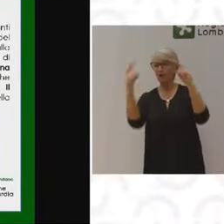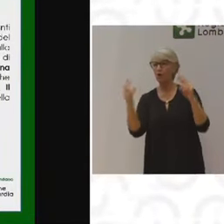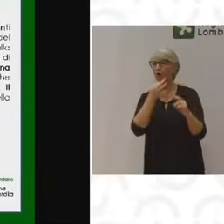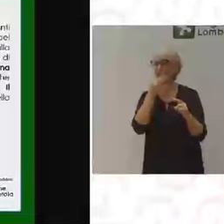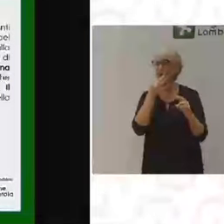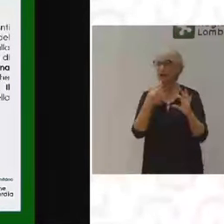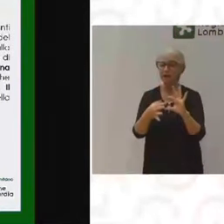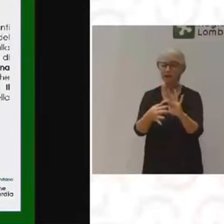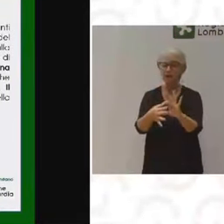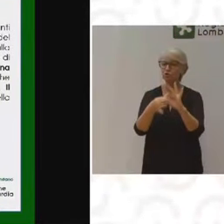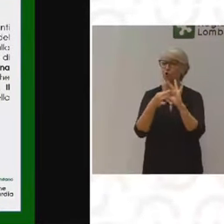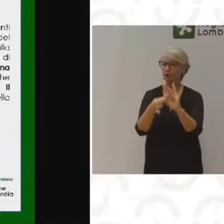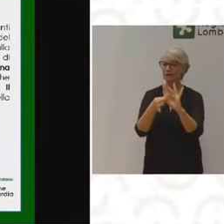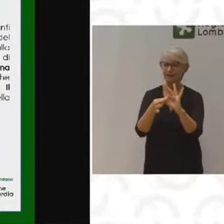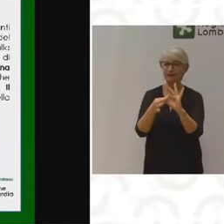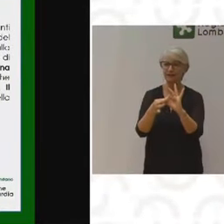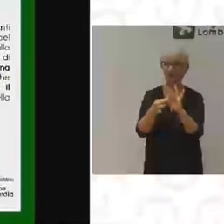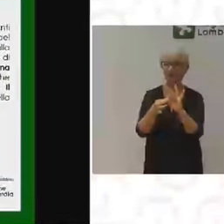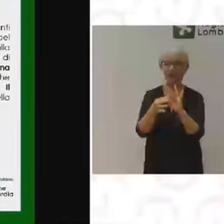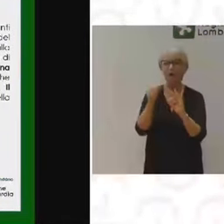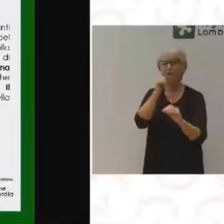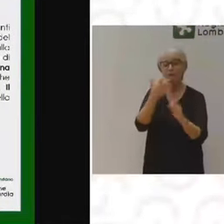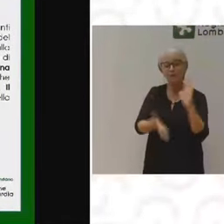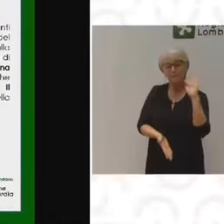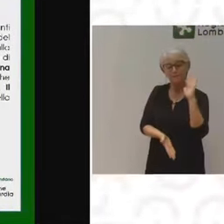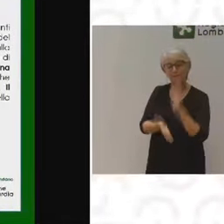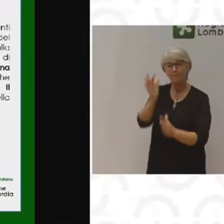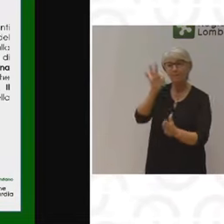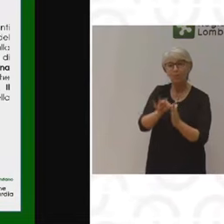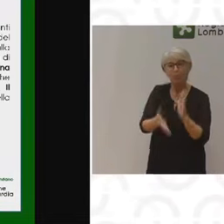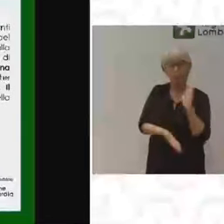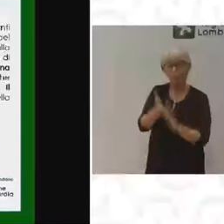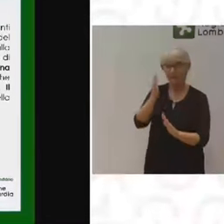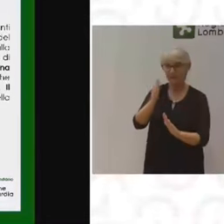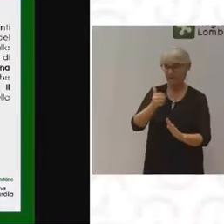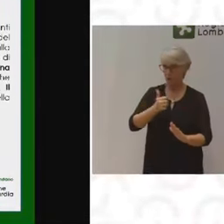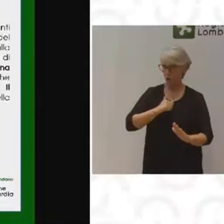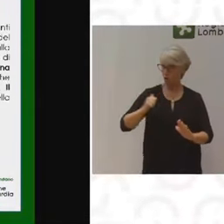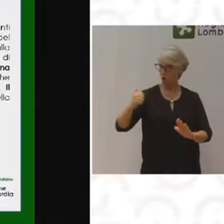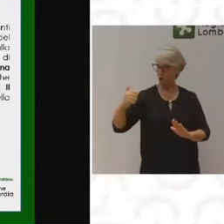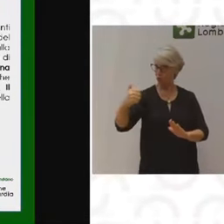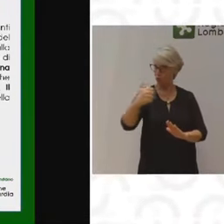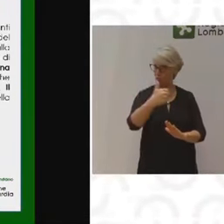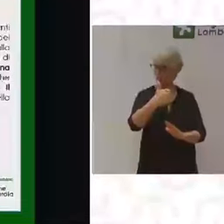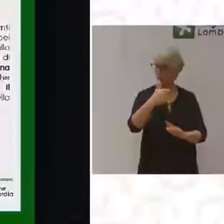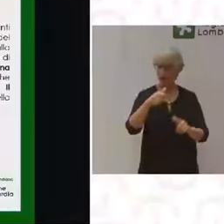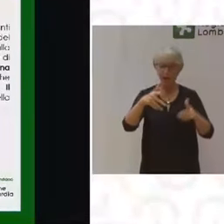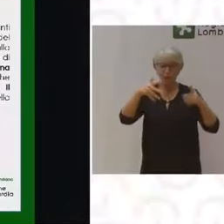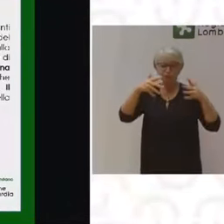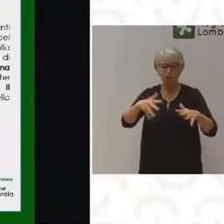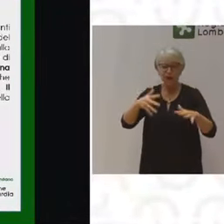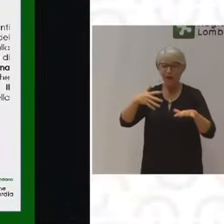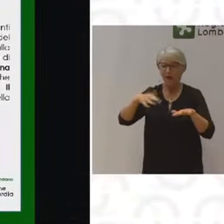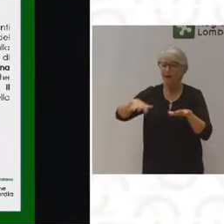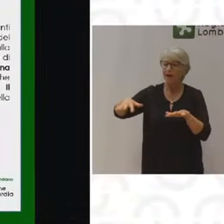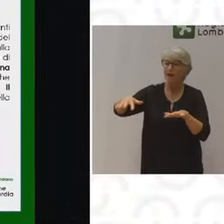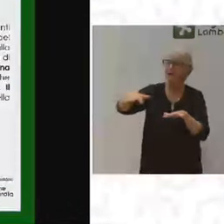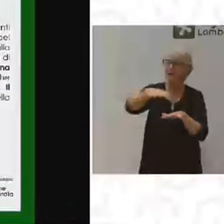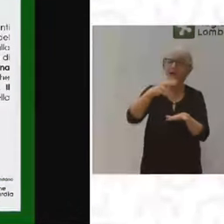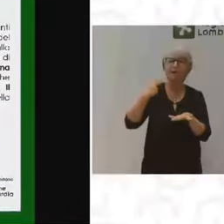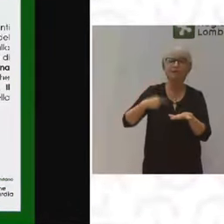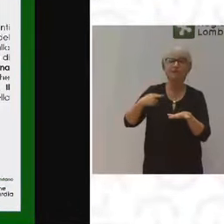c'è un punto di partenza che è ognuno di noi con quello che è già intorno nella sua